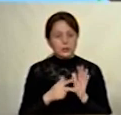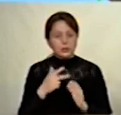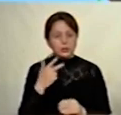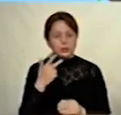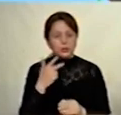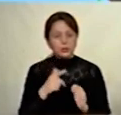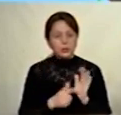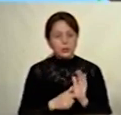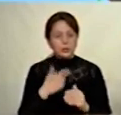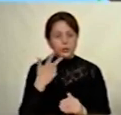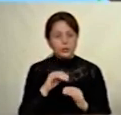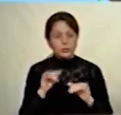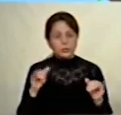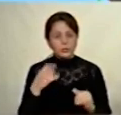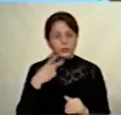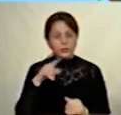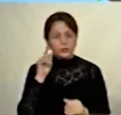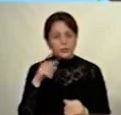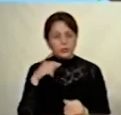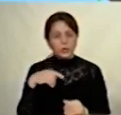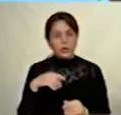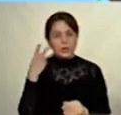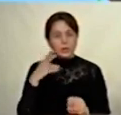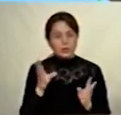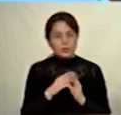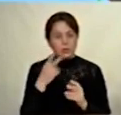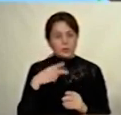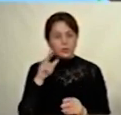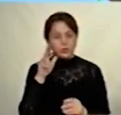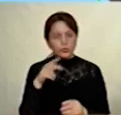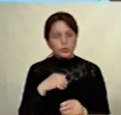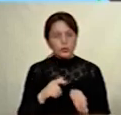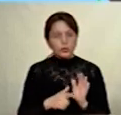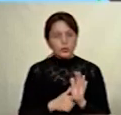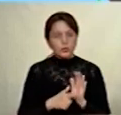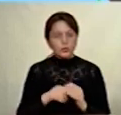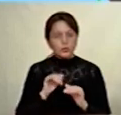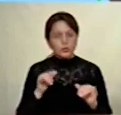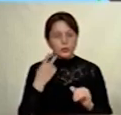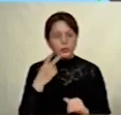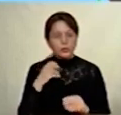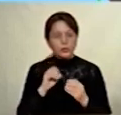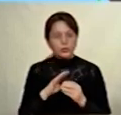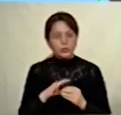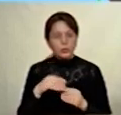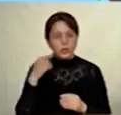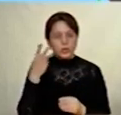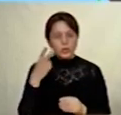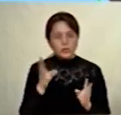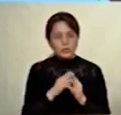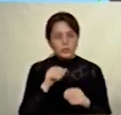bilen 23, 2'si dildi, 7'ni 2'ye köpaytırsak 14, 2 dildegi bilen 16. Endi ise